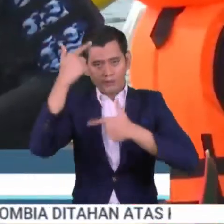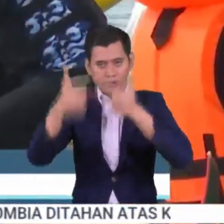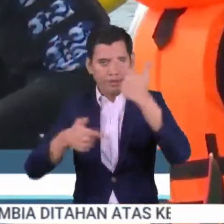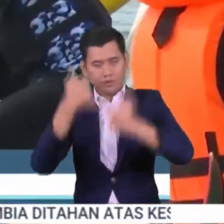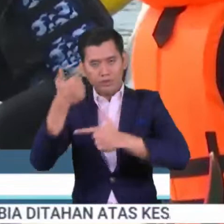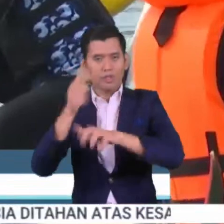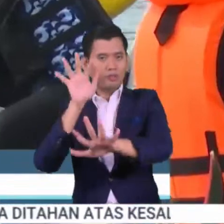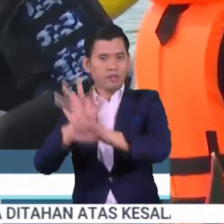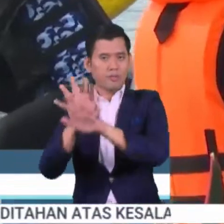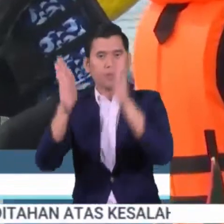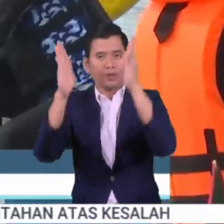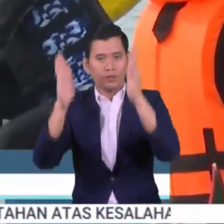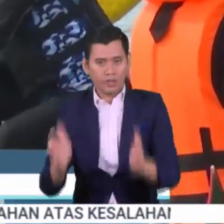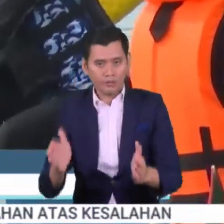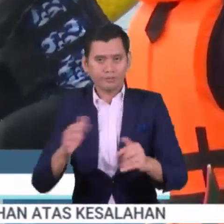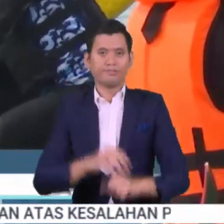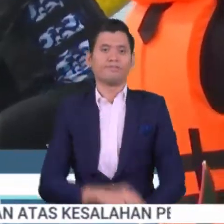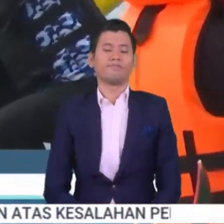negeri.